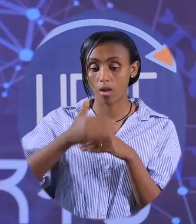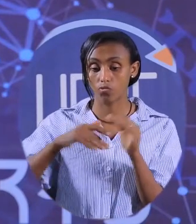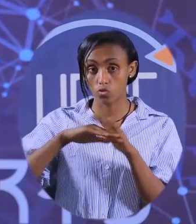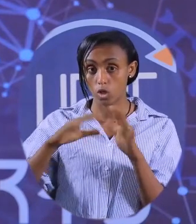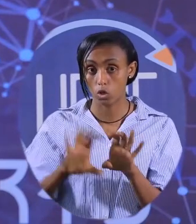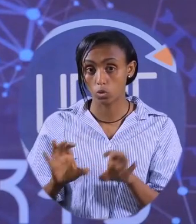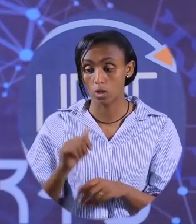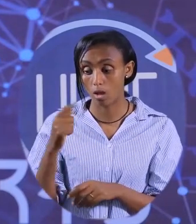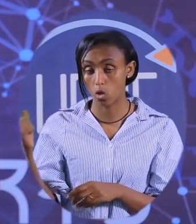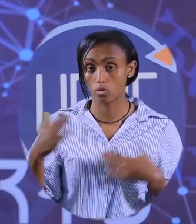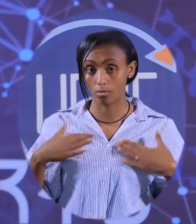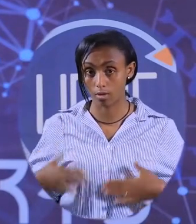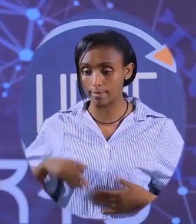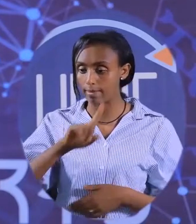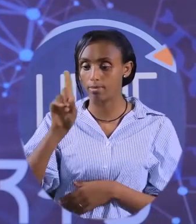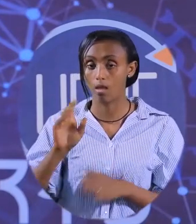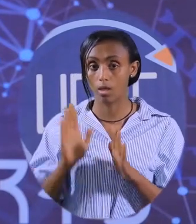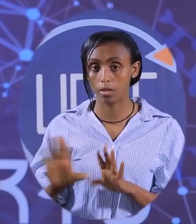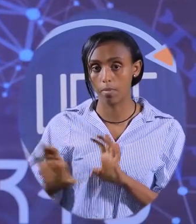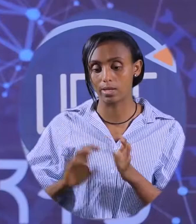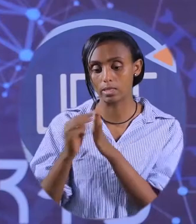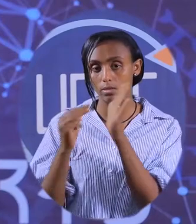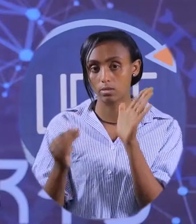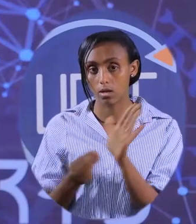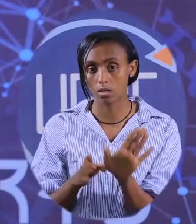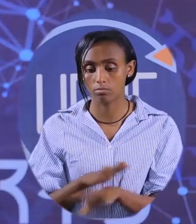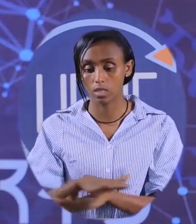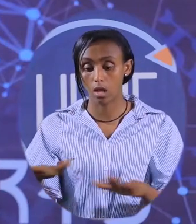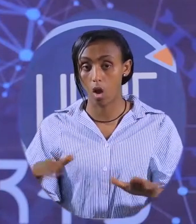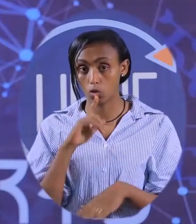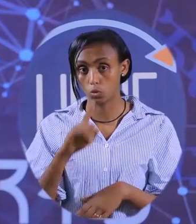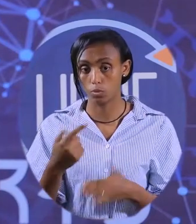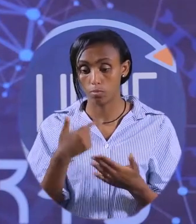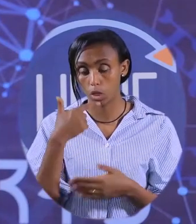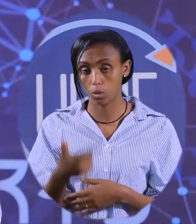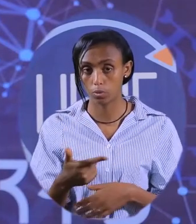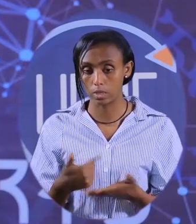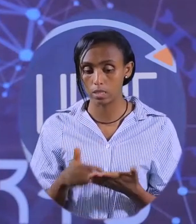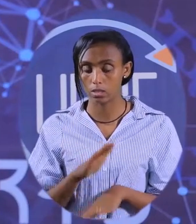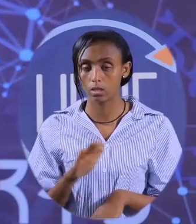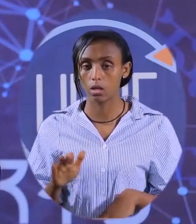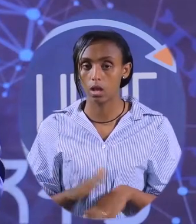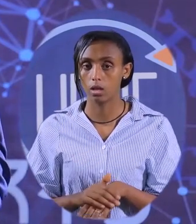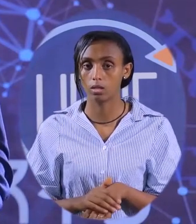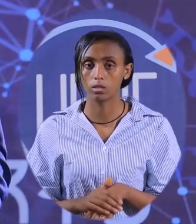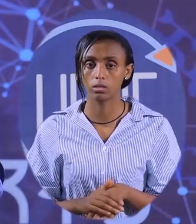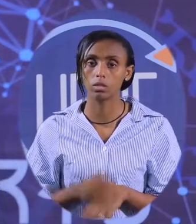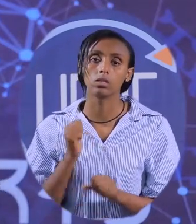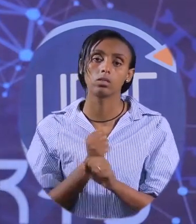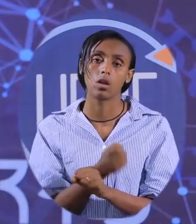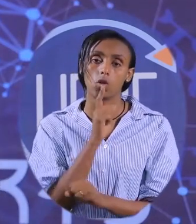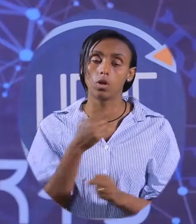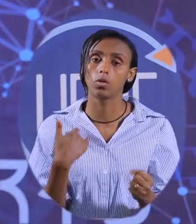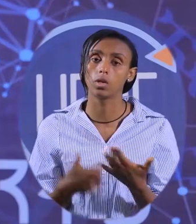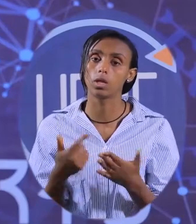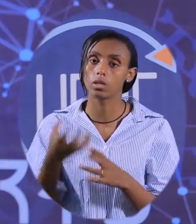እያንዳንዱን ባለድርሻ ተጠያቂ የሚያደርግ ስርዓት መዘርጋት የሚለውን እሱ ላይ እየተሰራ ነው።